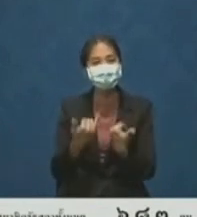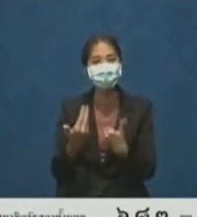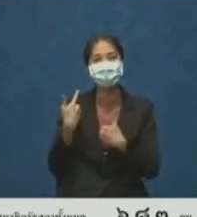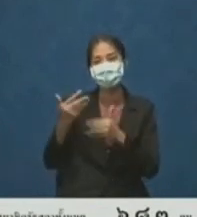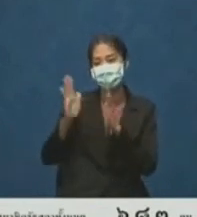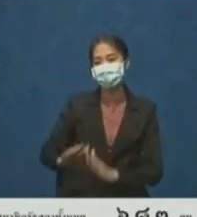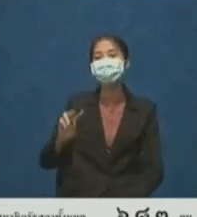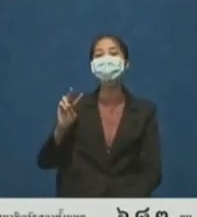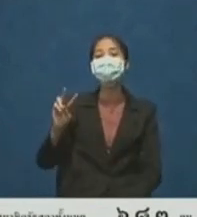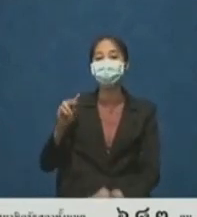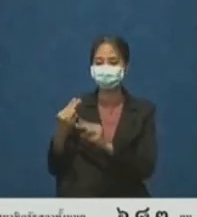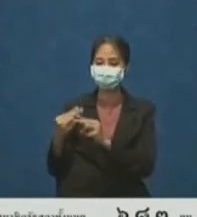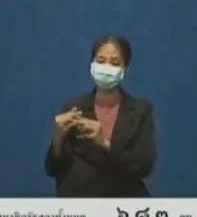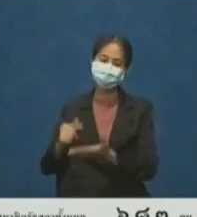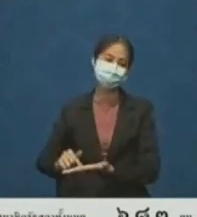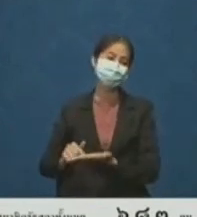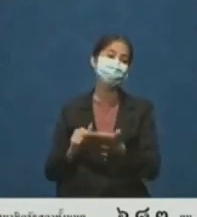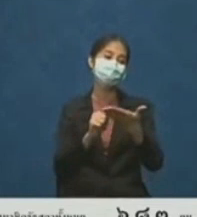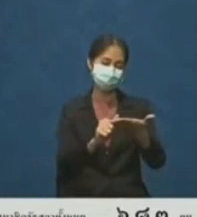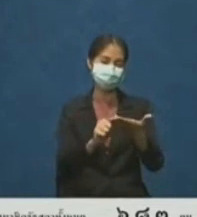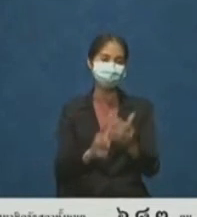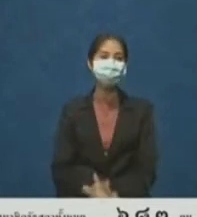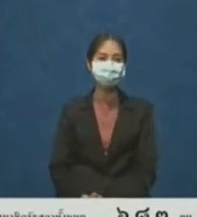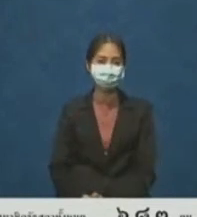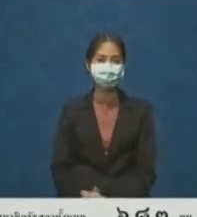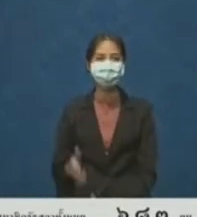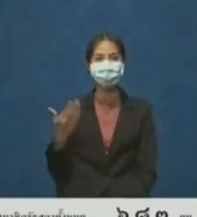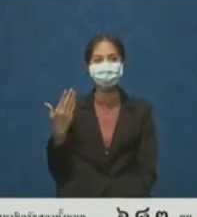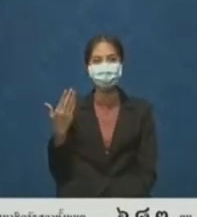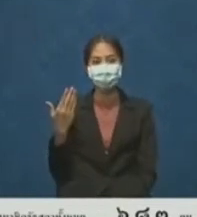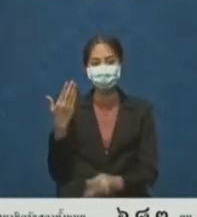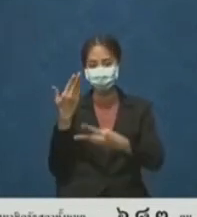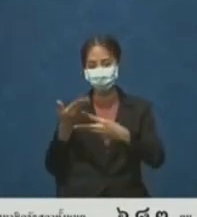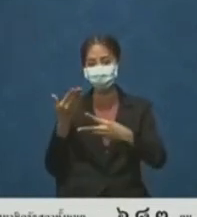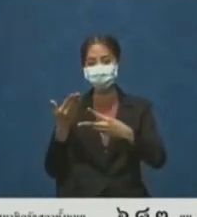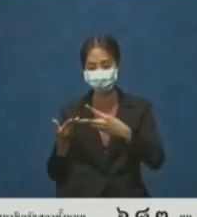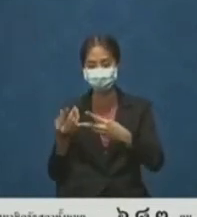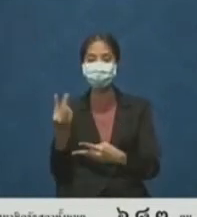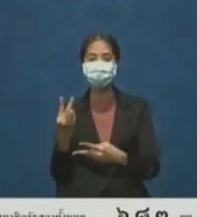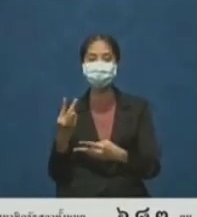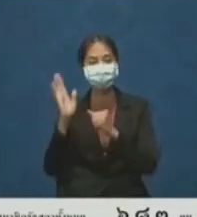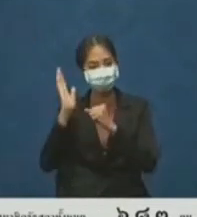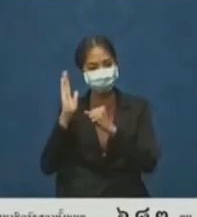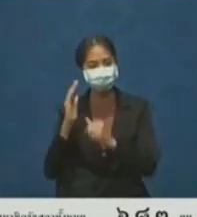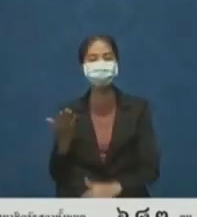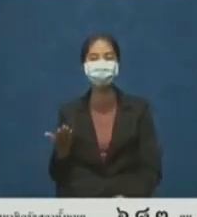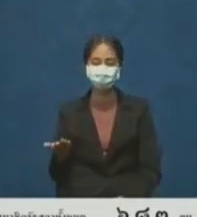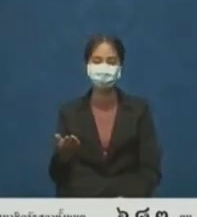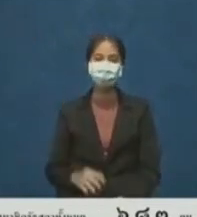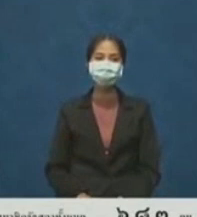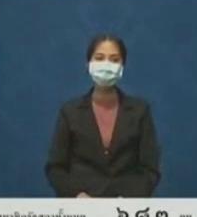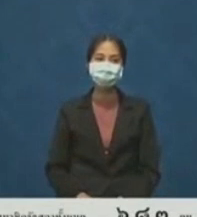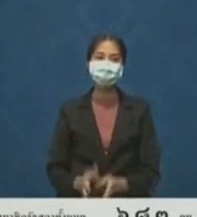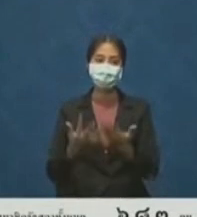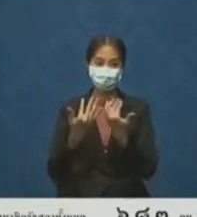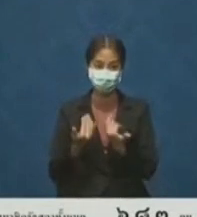ตให้สองท่านที่ส่งชื่อมาหลังประกาศไปแล้วครับคือท่านปิรเพชรกับท่านนิยมเวชกามาขอเ